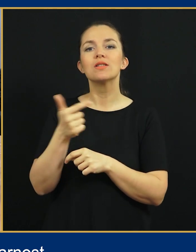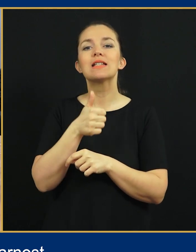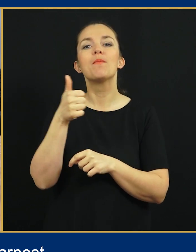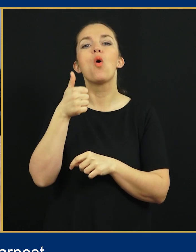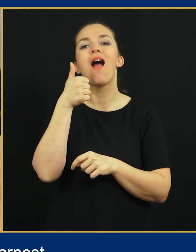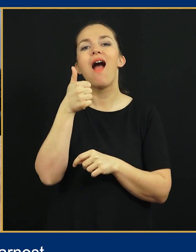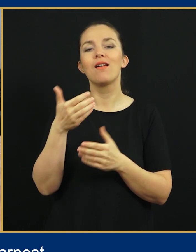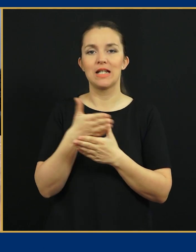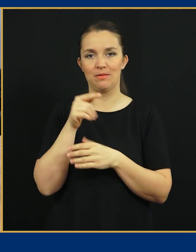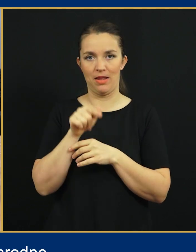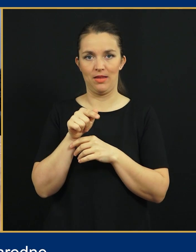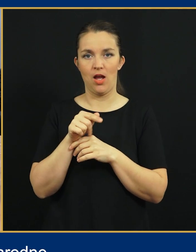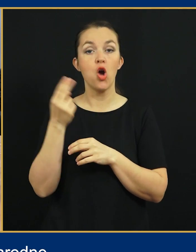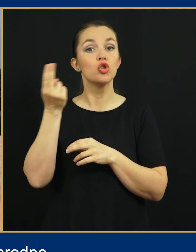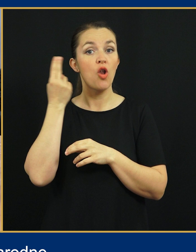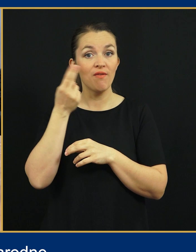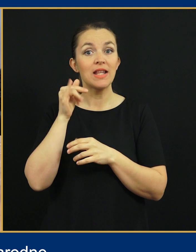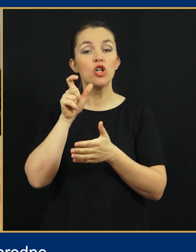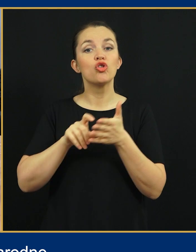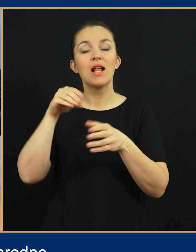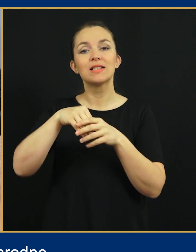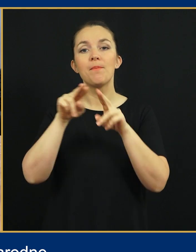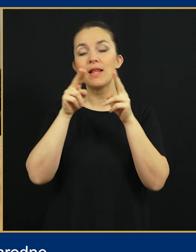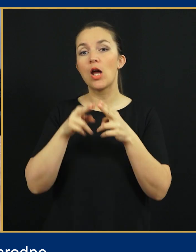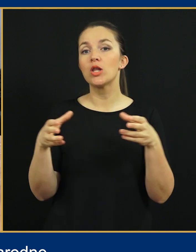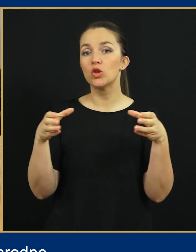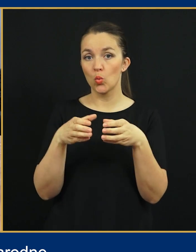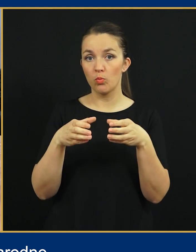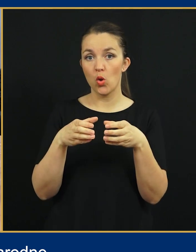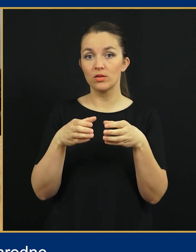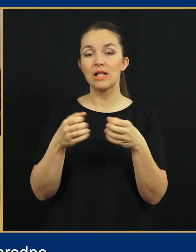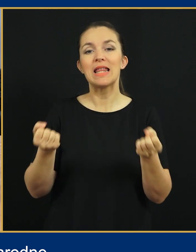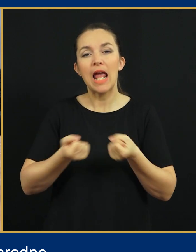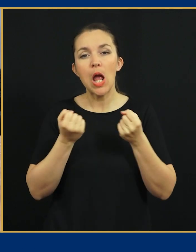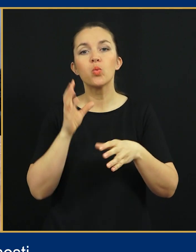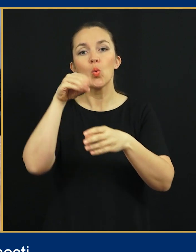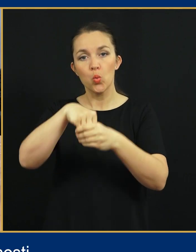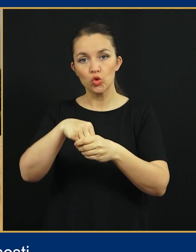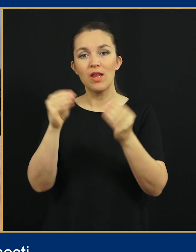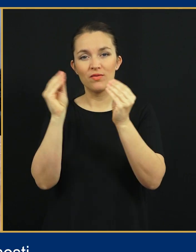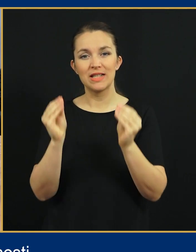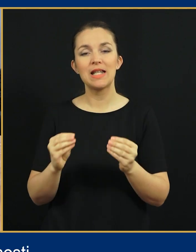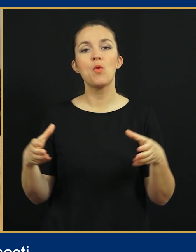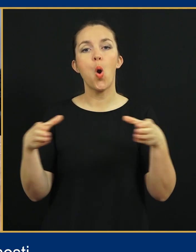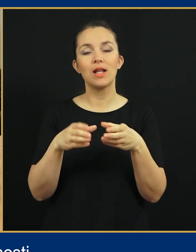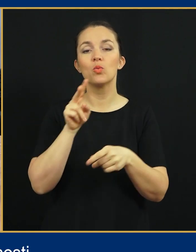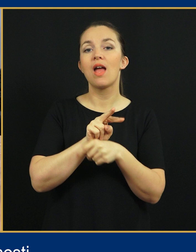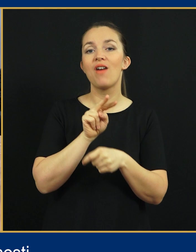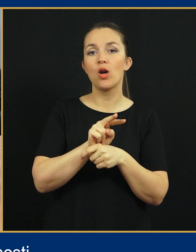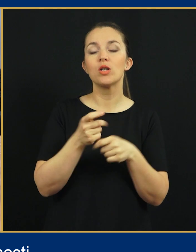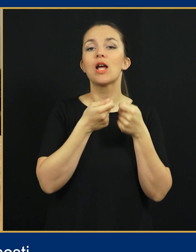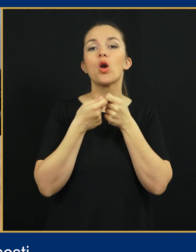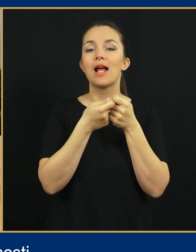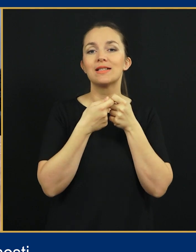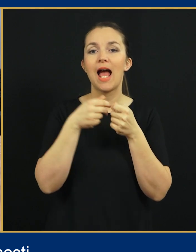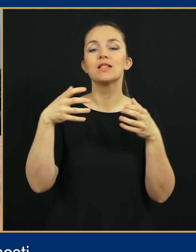eni izmed njih. Slovenija je članica mednarodne skupnosti, dejavno vključena v sistem kolektivne varnosti